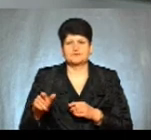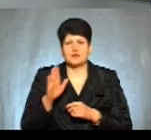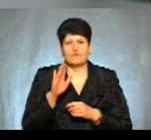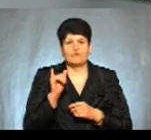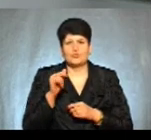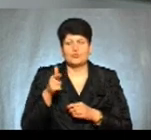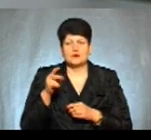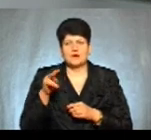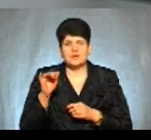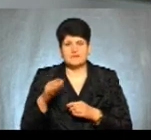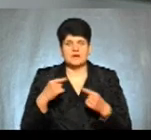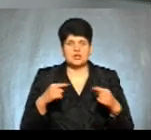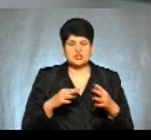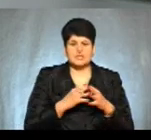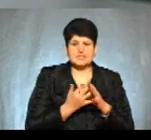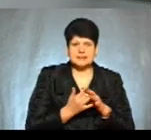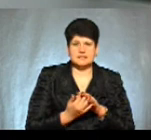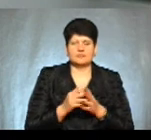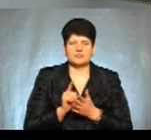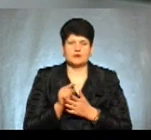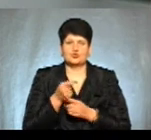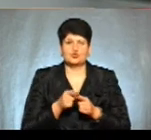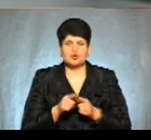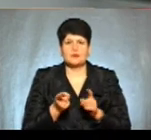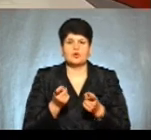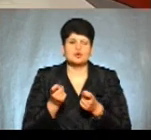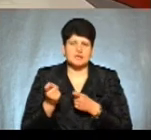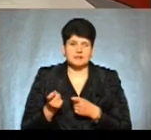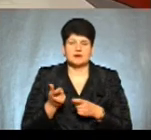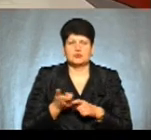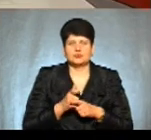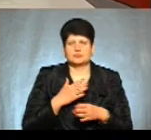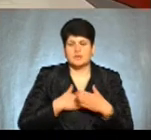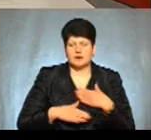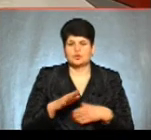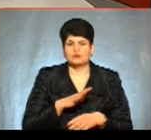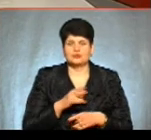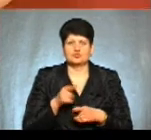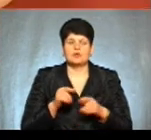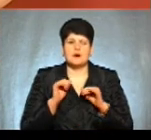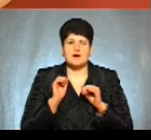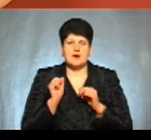Буглива, і мешканці інших сіл, і мешканці області повинні до того прилучатися. Дуже приємно було, що на ту акцію приїхали люди,